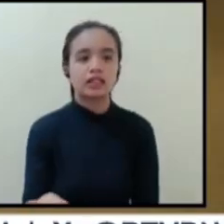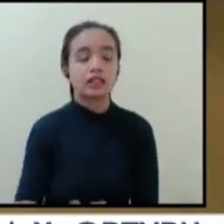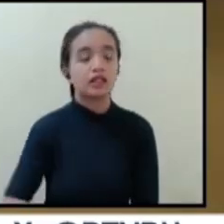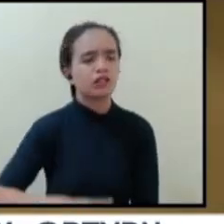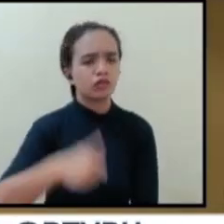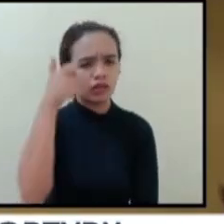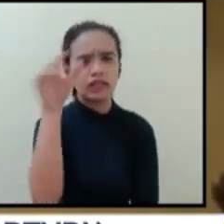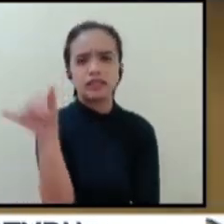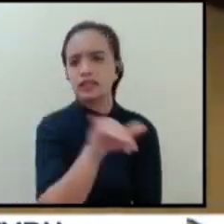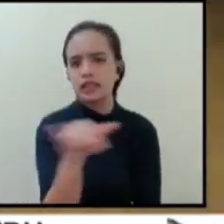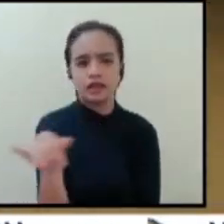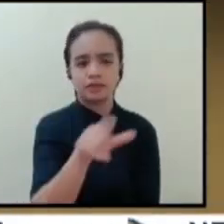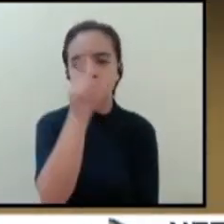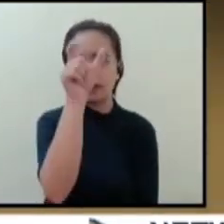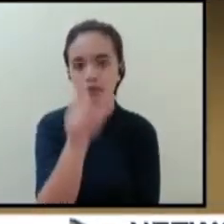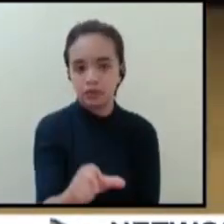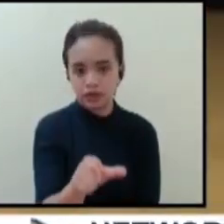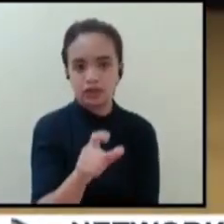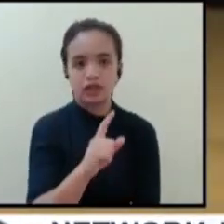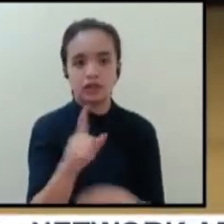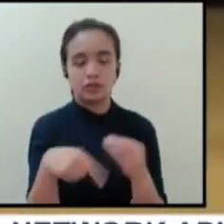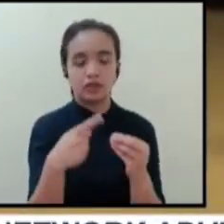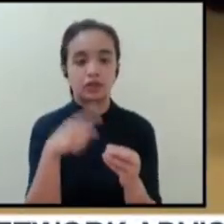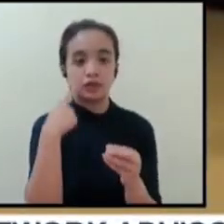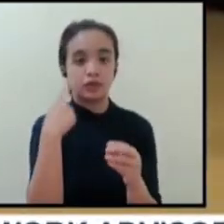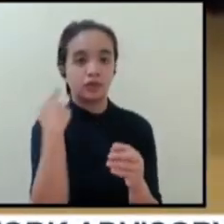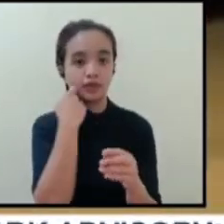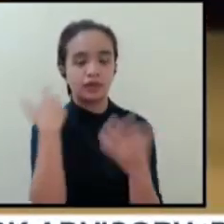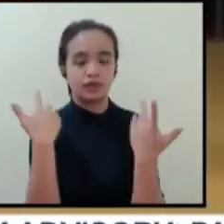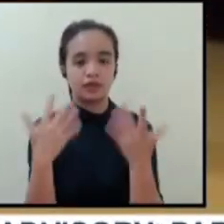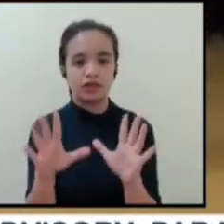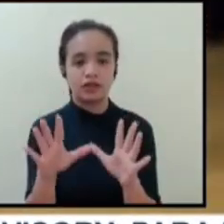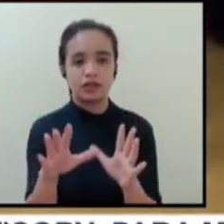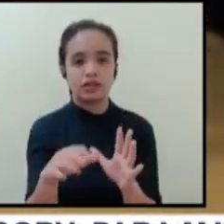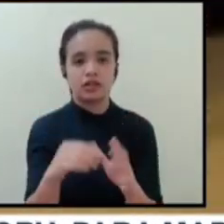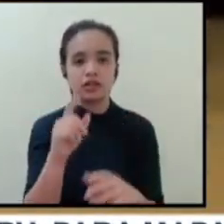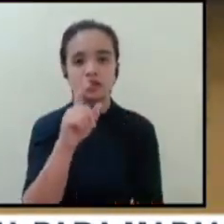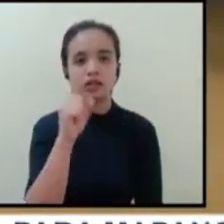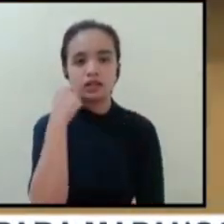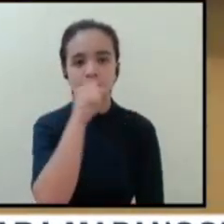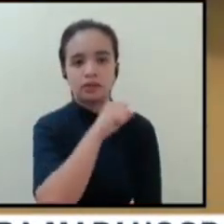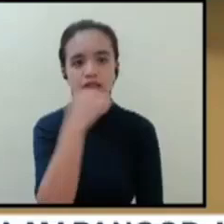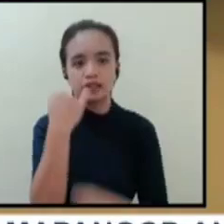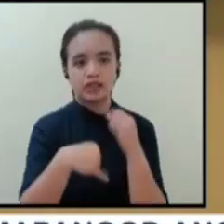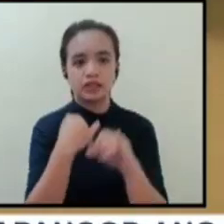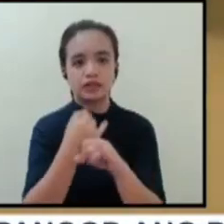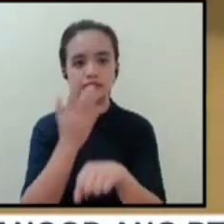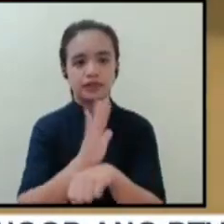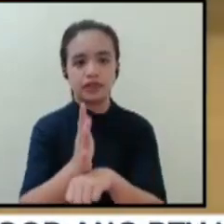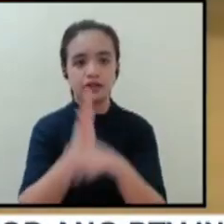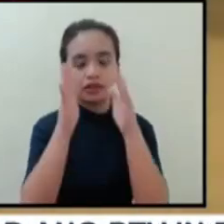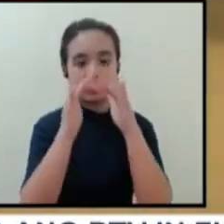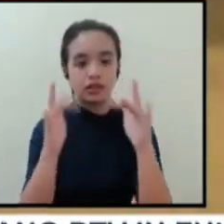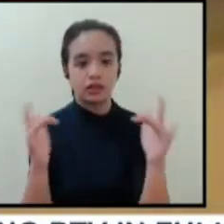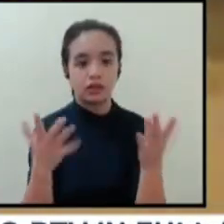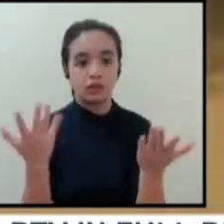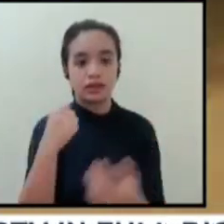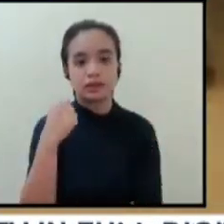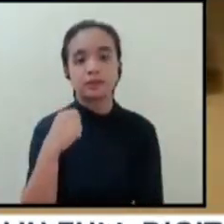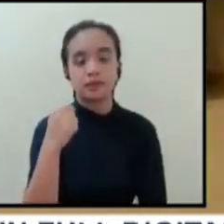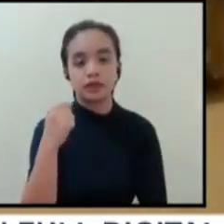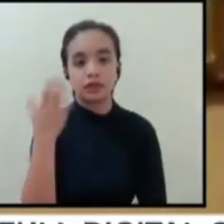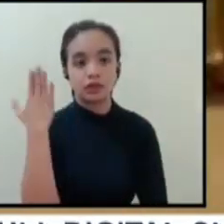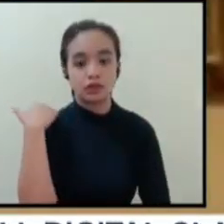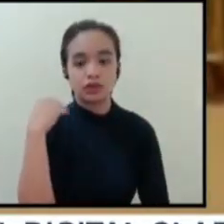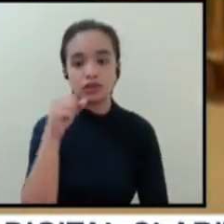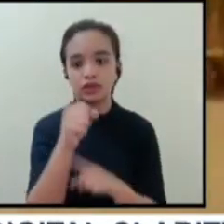Rebecca sa katatamos lang na Wuwei Taipei International Film Festival na ginanap sa bansang Taiwan nito lamang September